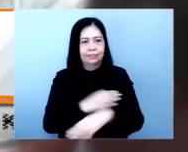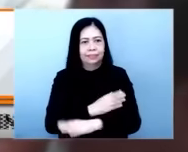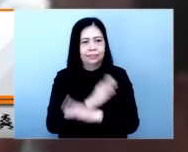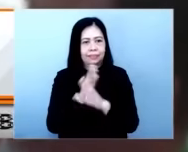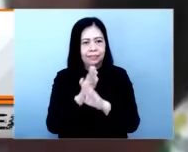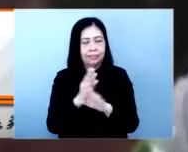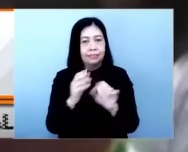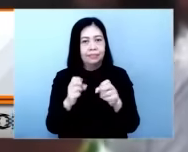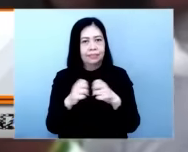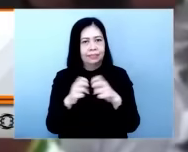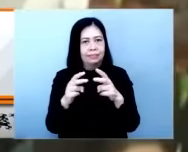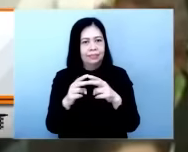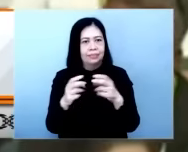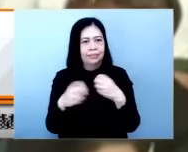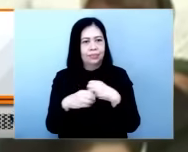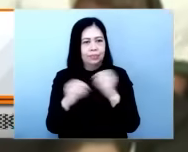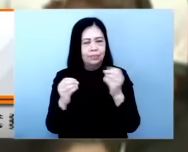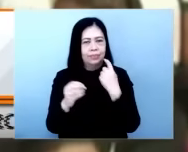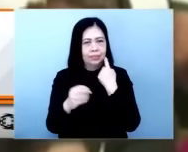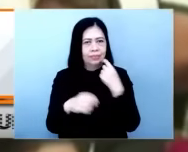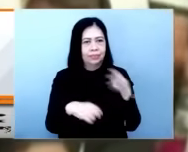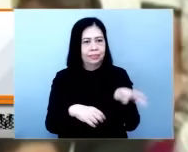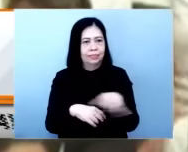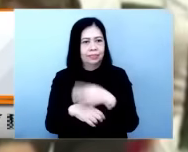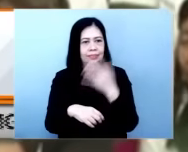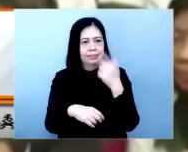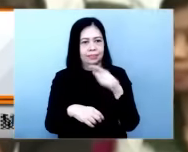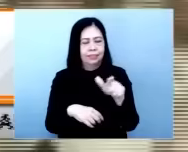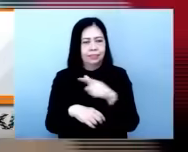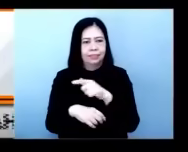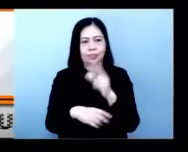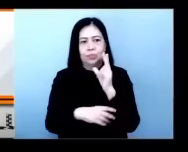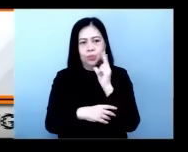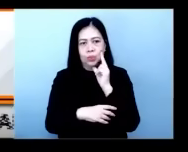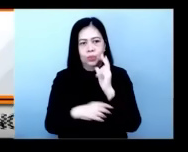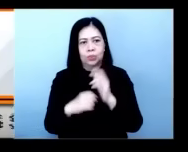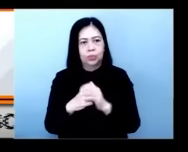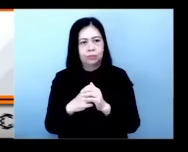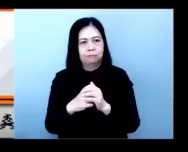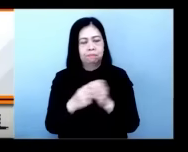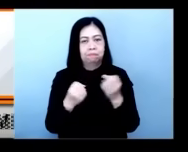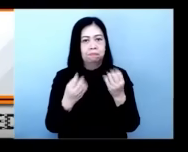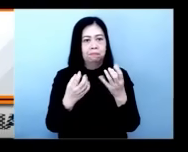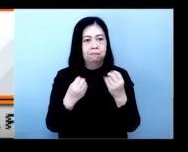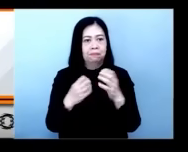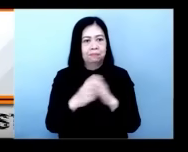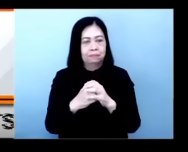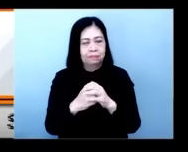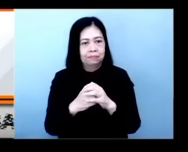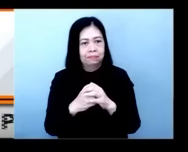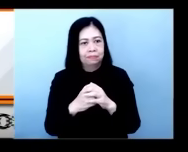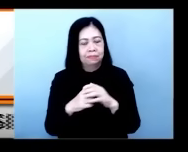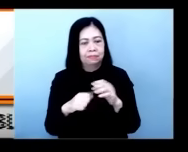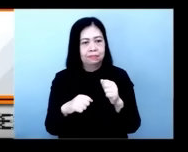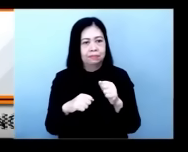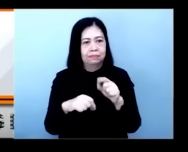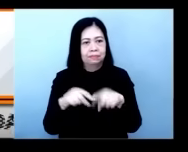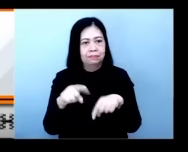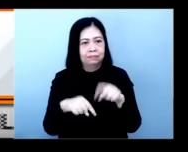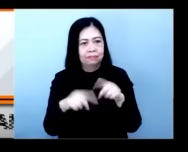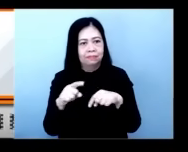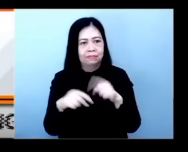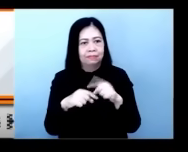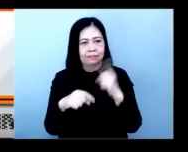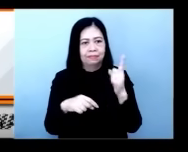pa malinaw ang mga patutsada sa kanya ng mga Duterte. Marami rin mga pagkakaibigan pang habang